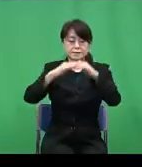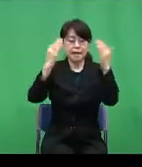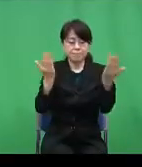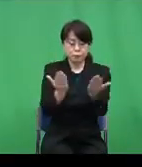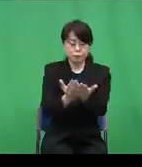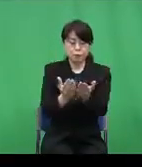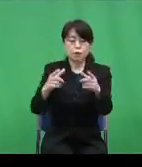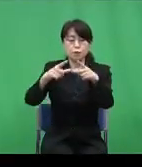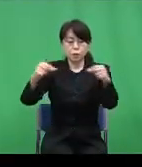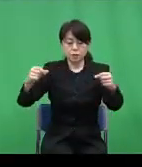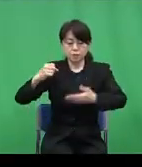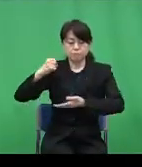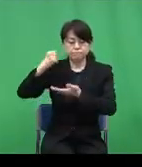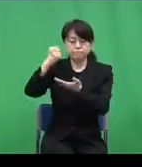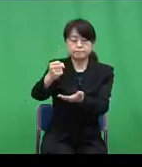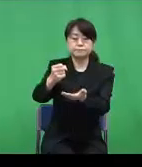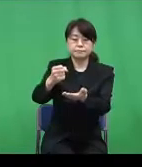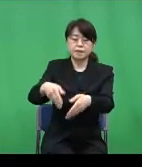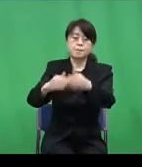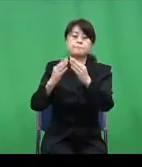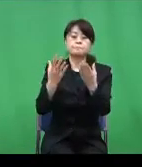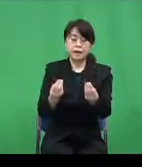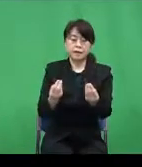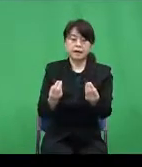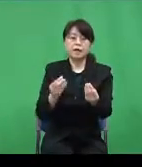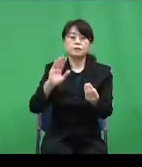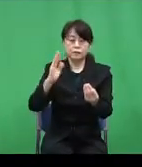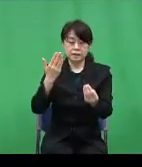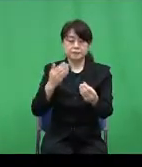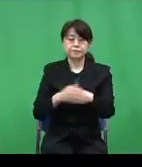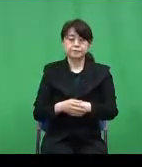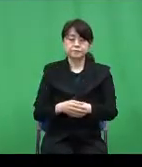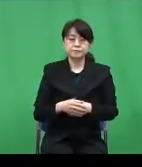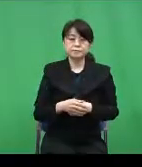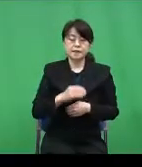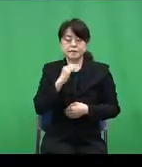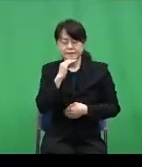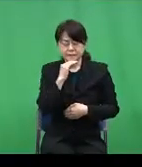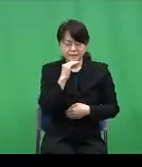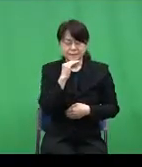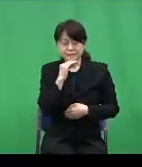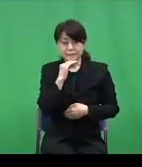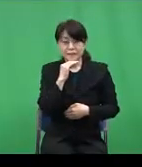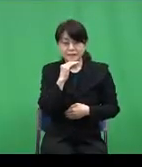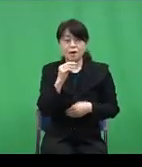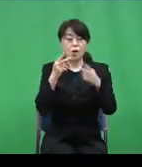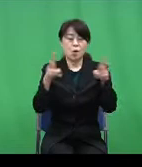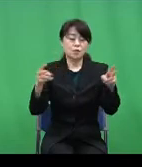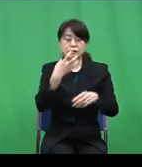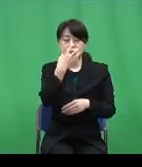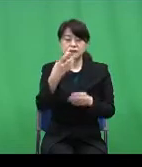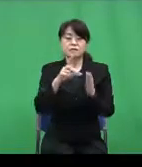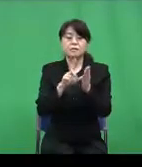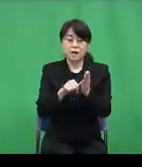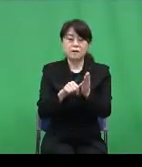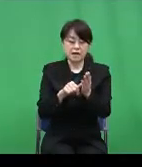たのに、作ってもらったのに、散々待たされた北陸の順番になったらですね、3分の1の